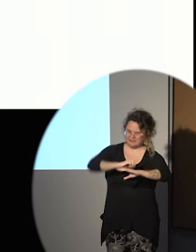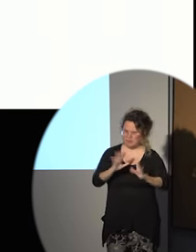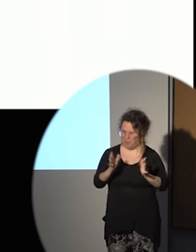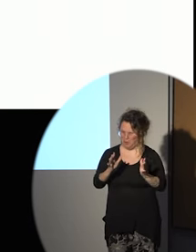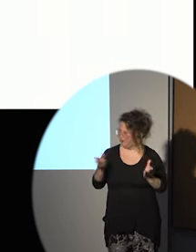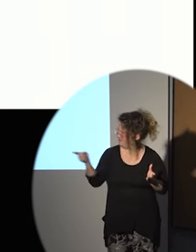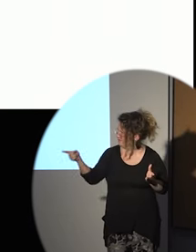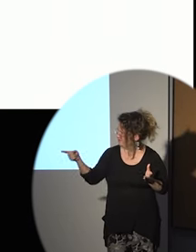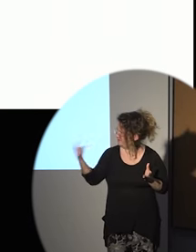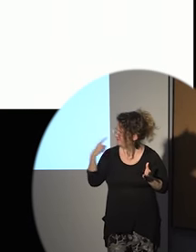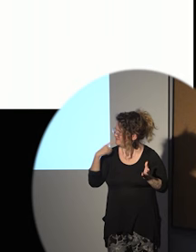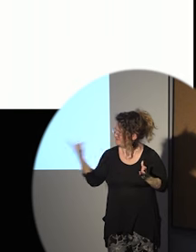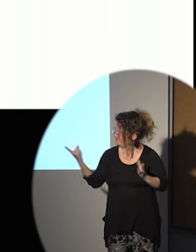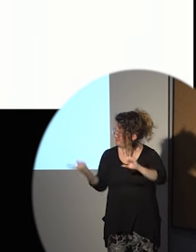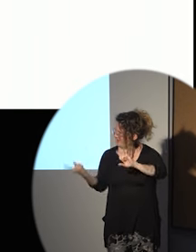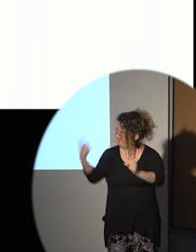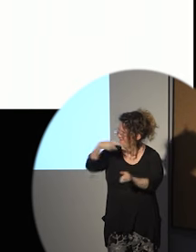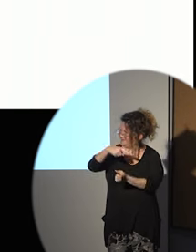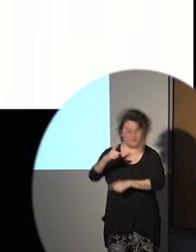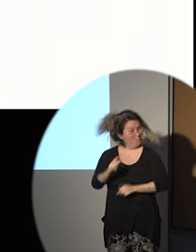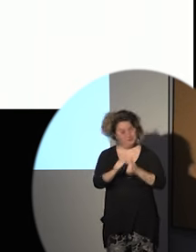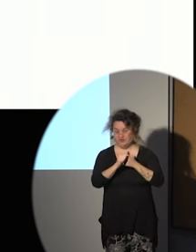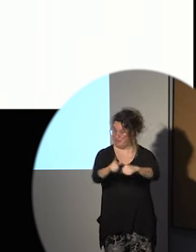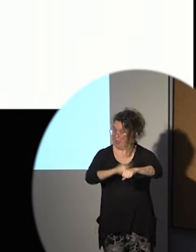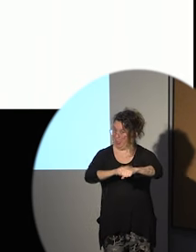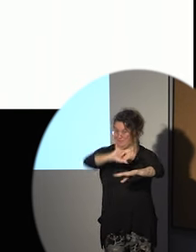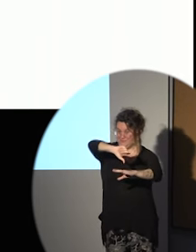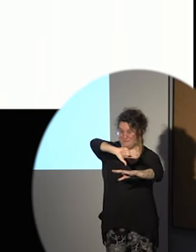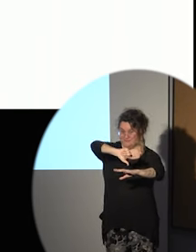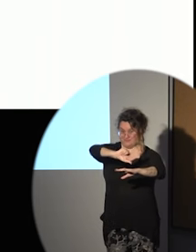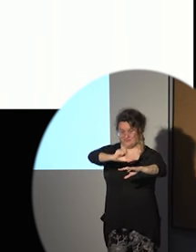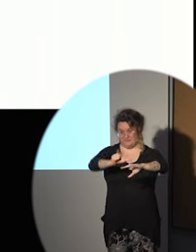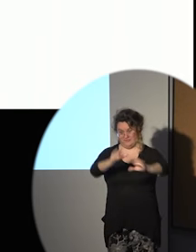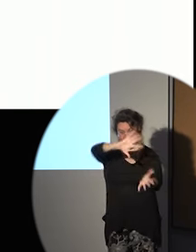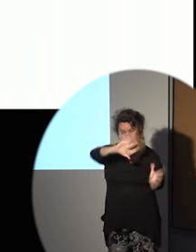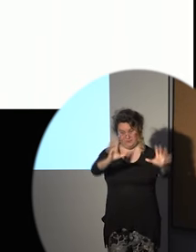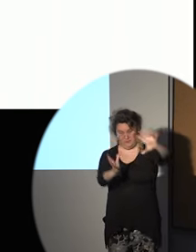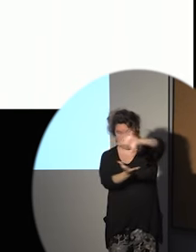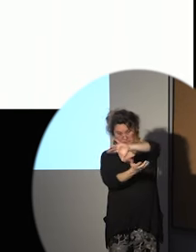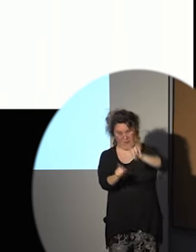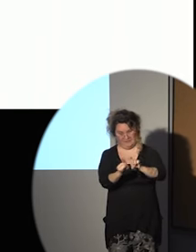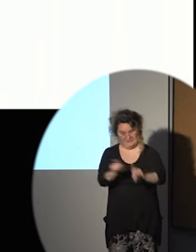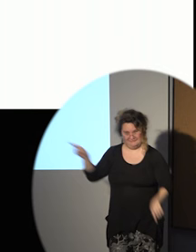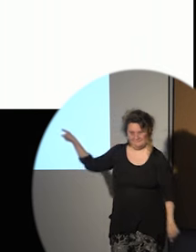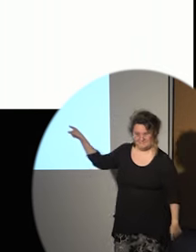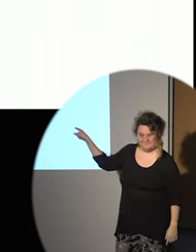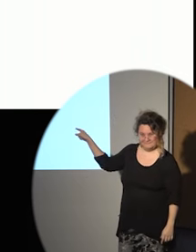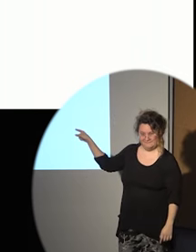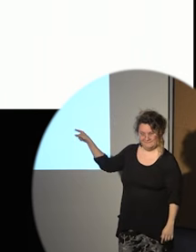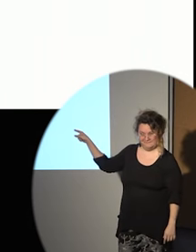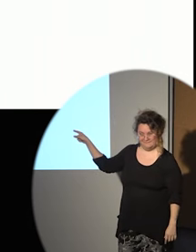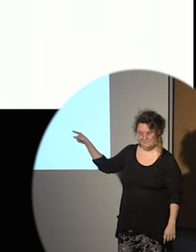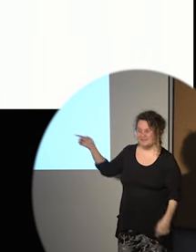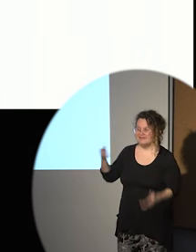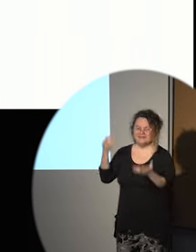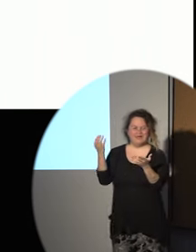Là, on va exactement... Non, c'est le contraire, c'est le sens des aiguilles d'une montre. Alors, pour vous repérer, pour récupérer ce genre d'informations,